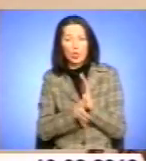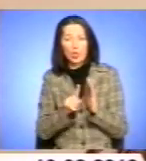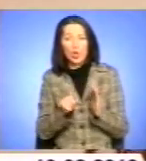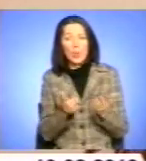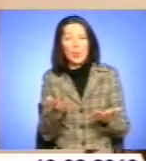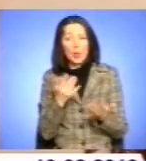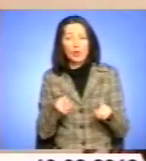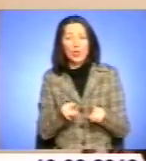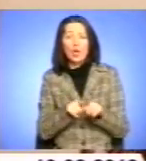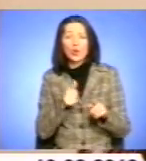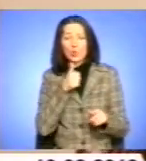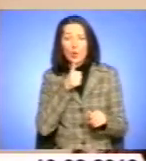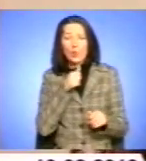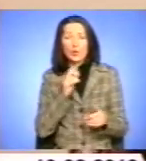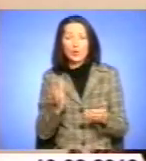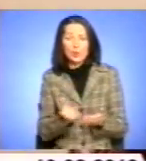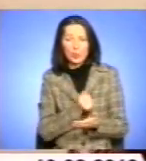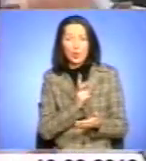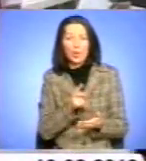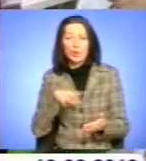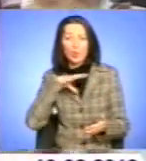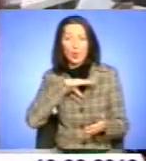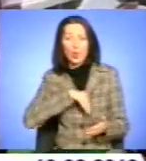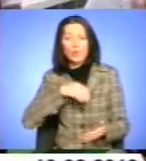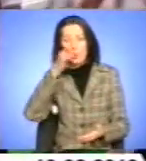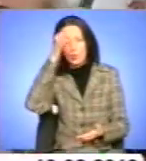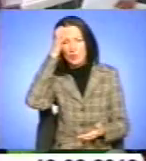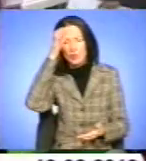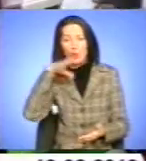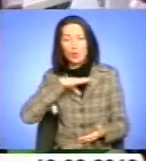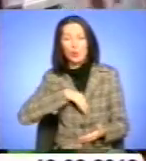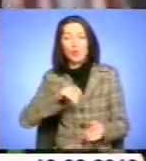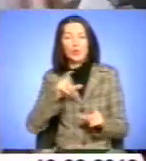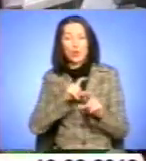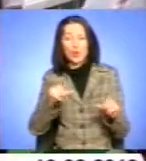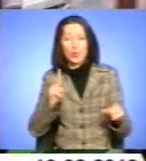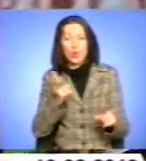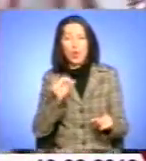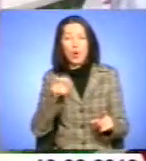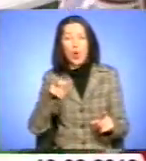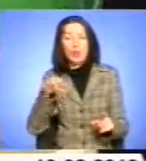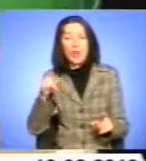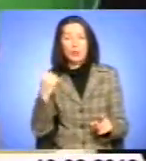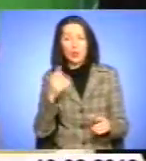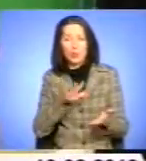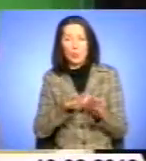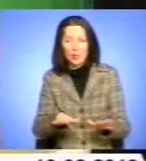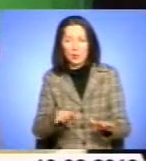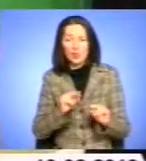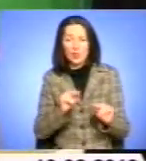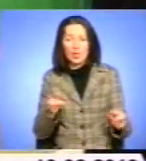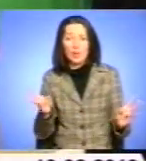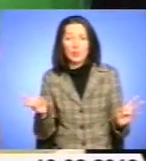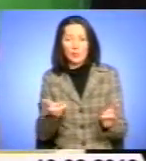спробую здобути якусь духовну освіту. Духовність у школі-колегіумі на першому місці. Вчителям довелося